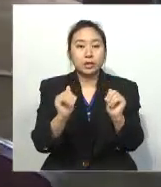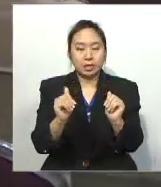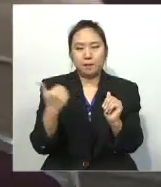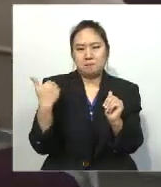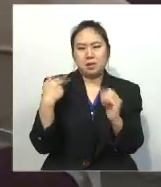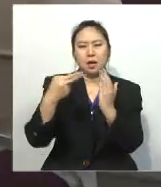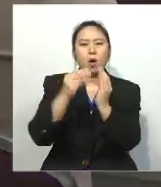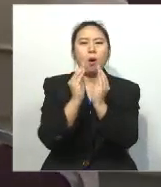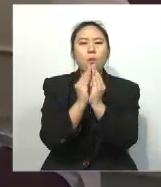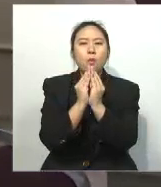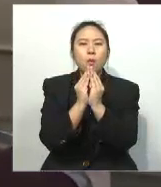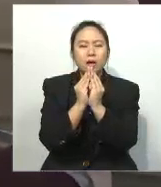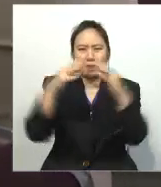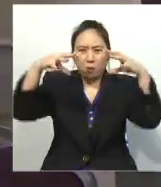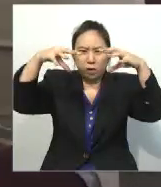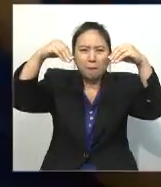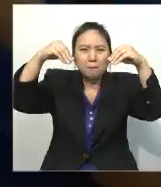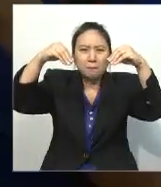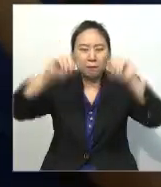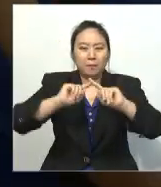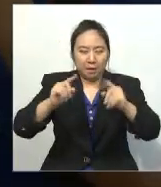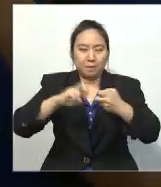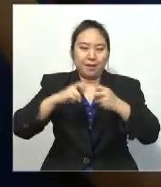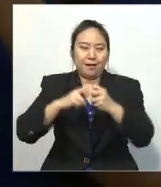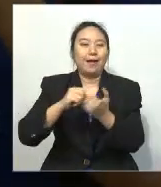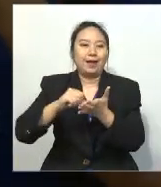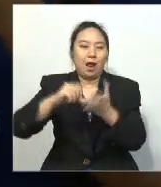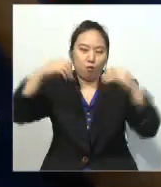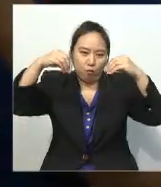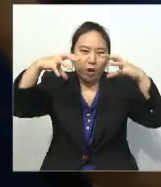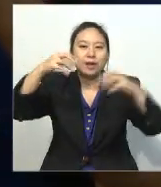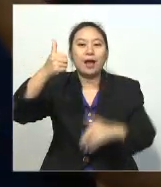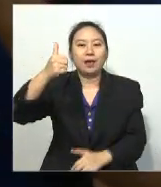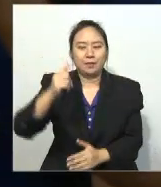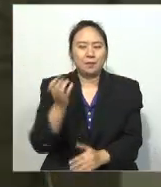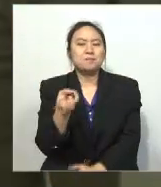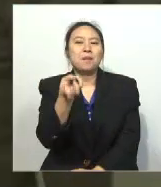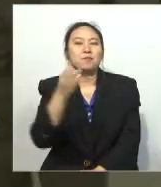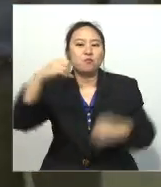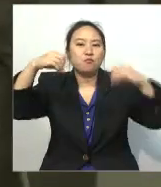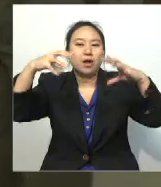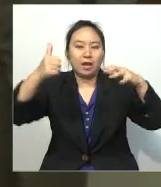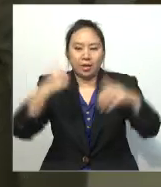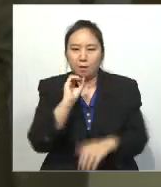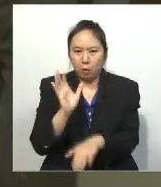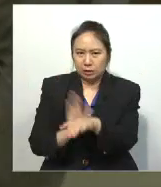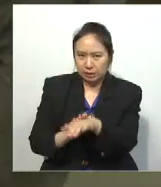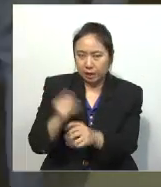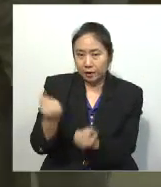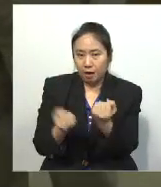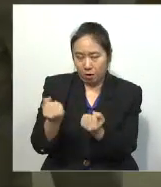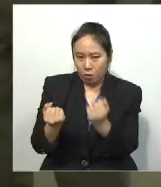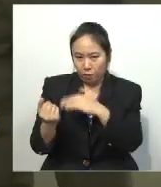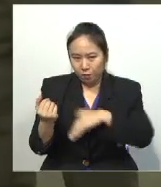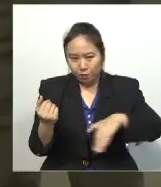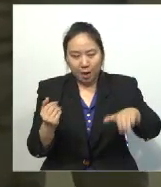จังหวัดหนองบัวลำภูครับที่กระแสไฟฟ้านั้นดับแต่สามารถแก้ไขปัญหาให้กลับมาได้โดยเร็วพร้อมย้ำเตือนเรื่องของรถหาเสียงออกจากพื้